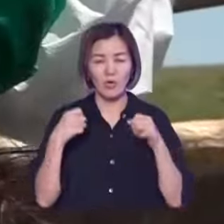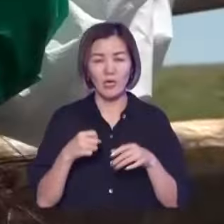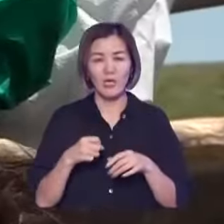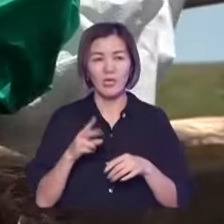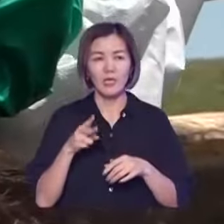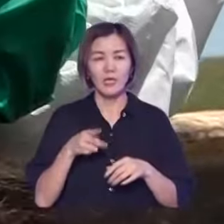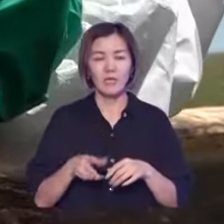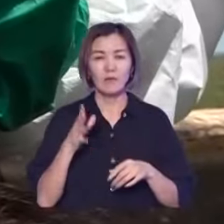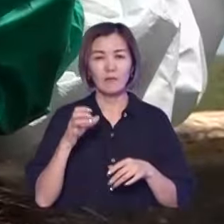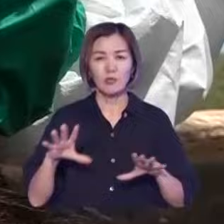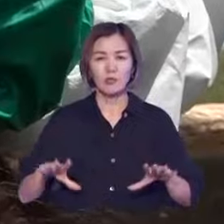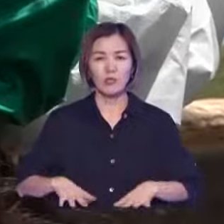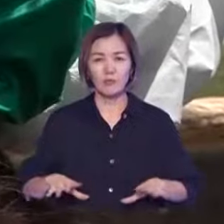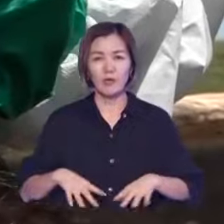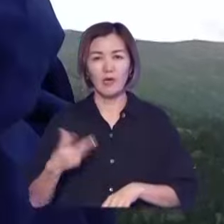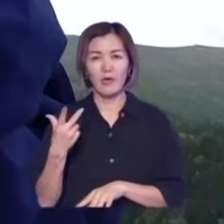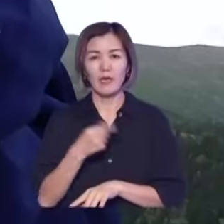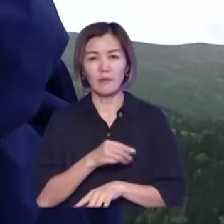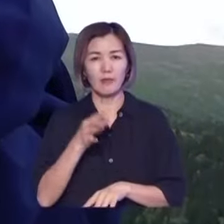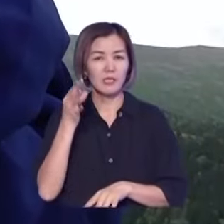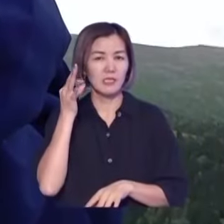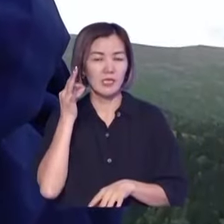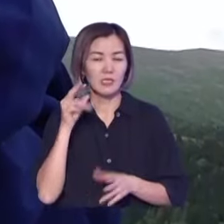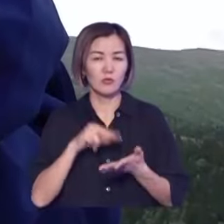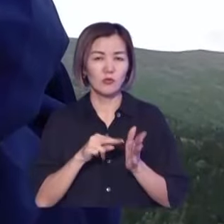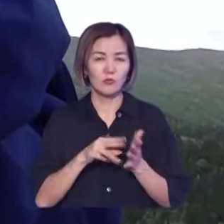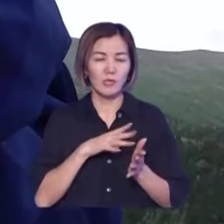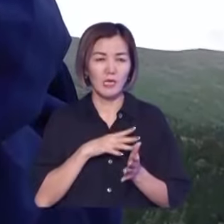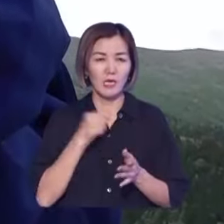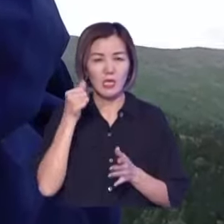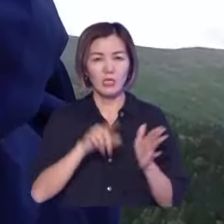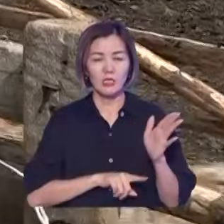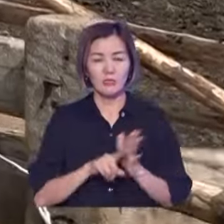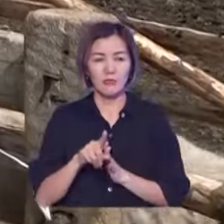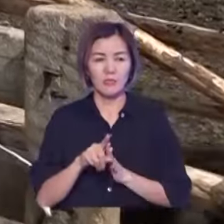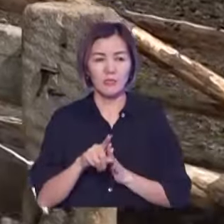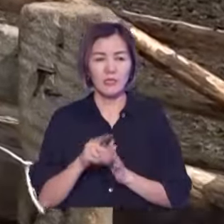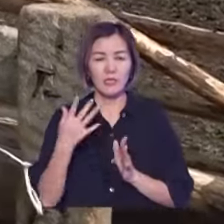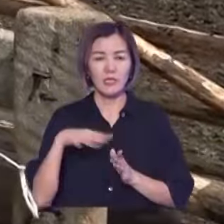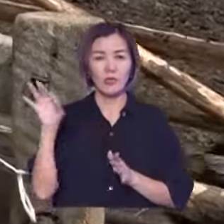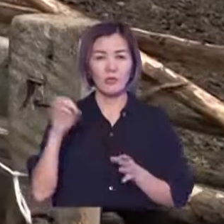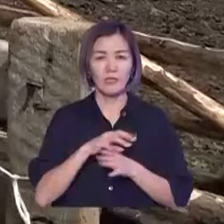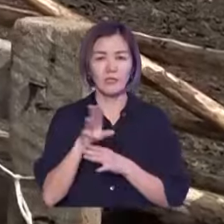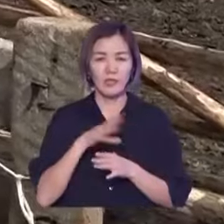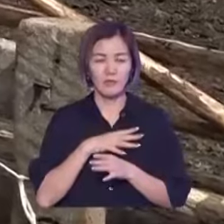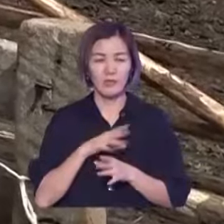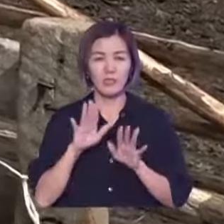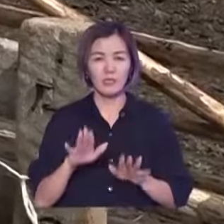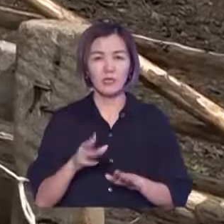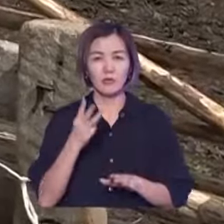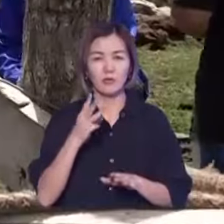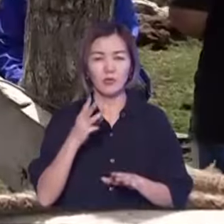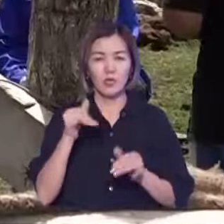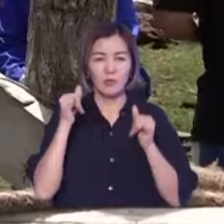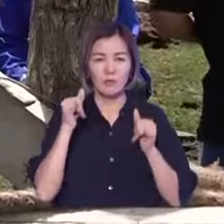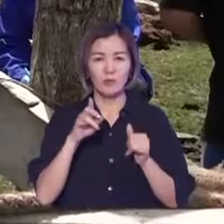2500 жылқы жануарына екпе салу мен сырғалау жұмыстары жоспарланған. Жыл басынан бері мамандар 50% қамтыпты. Тек 3 бас ірі